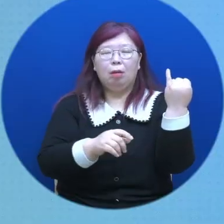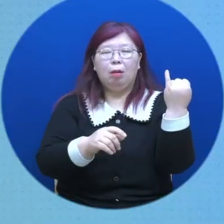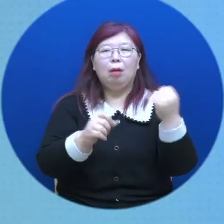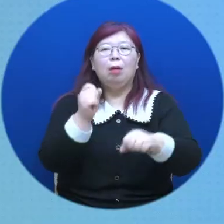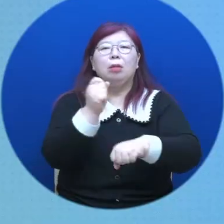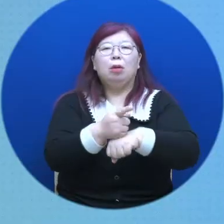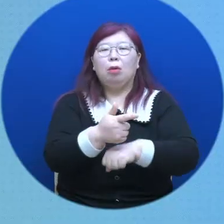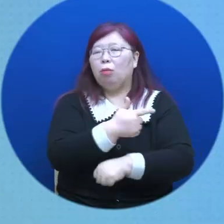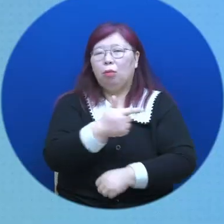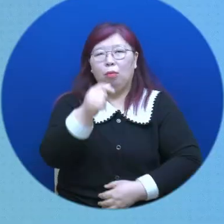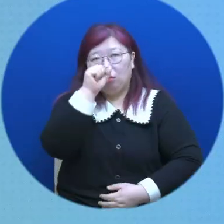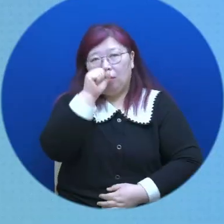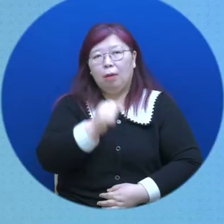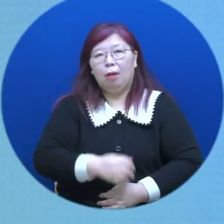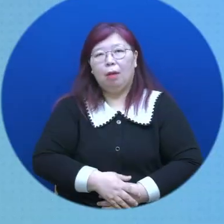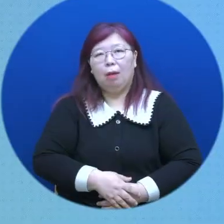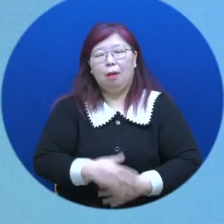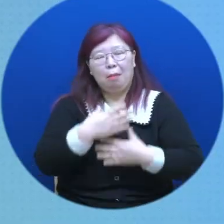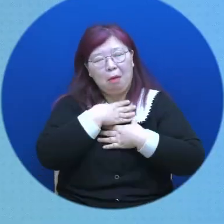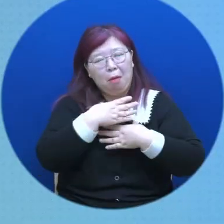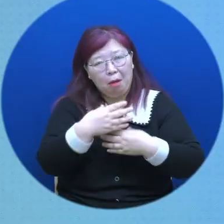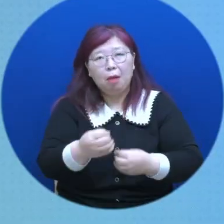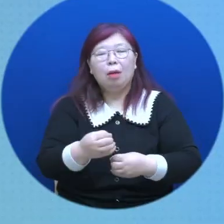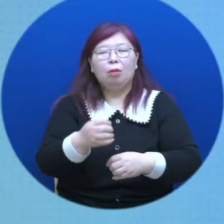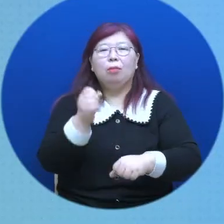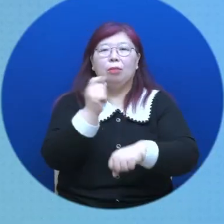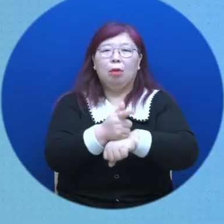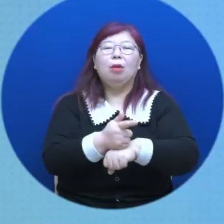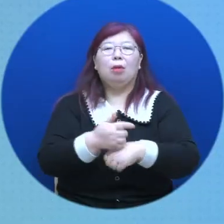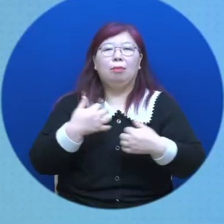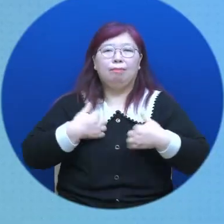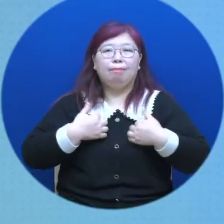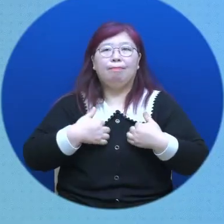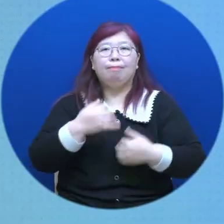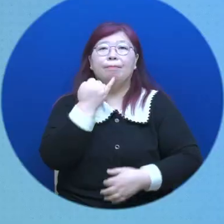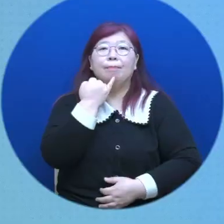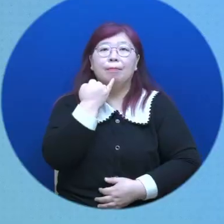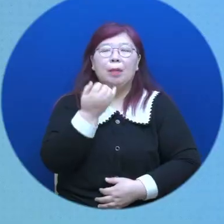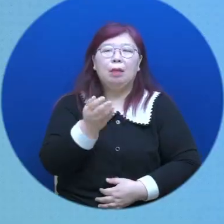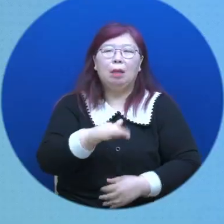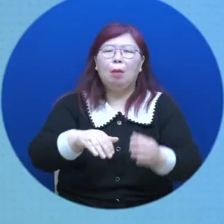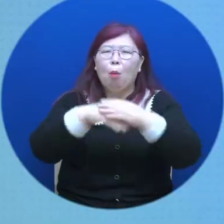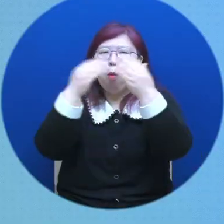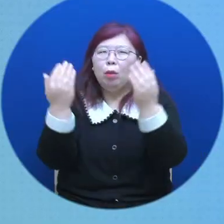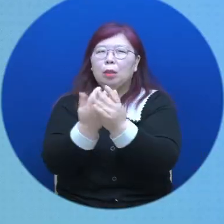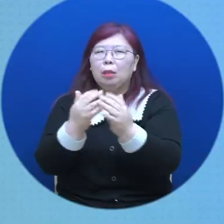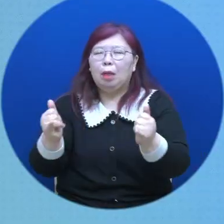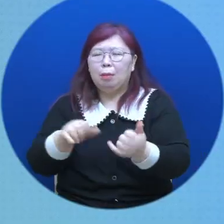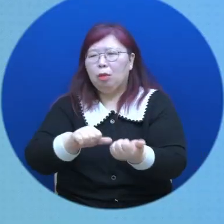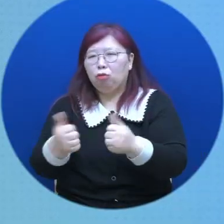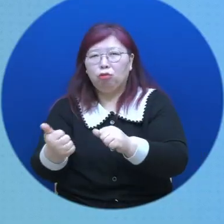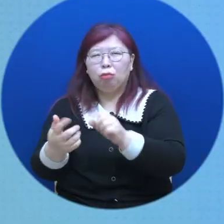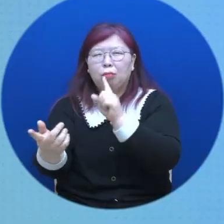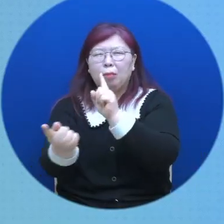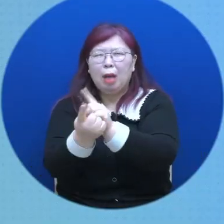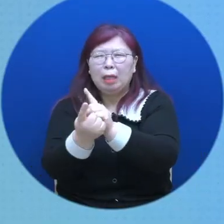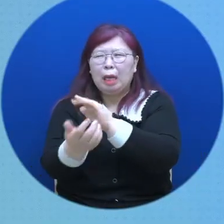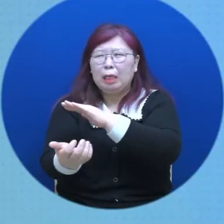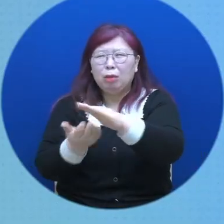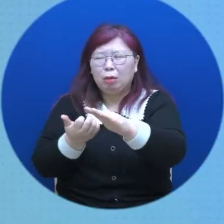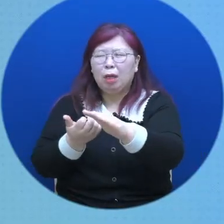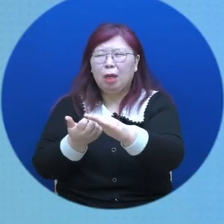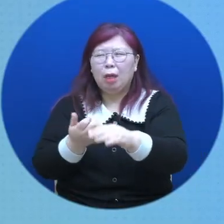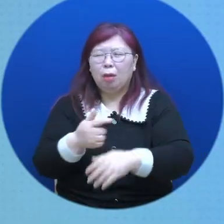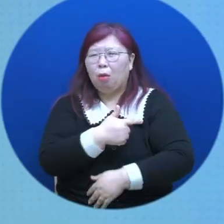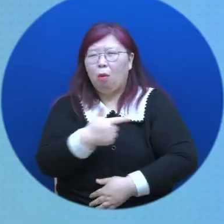명랑합니다. 쾌활합니다. 평안합니다. 모두가 죽음을 앞두고 불안해할 때, 내일이